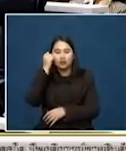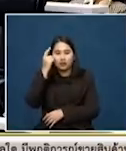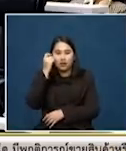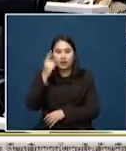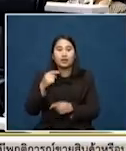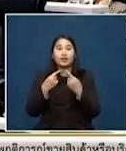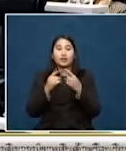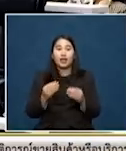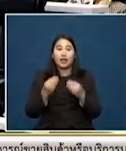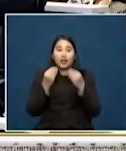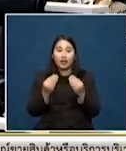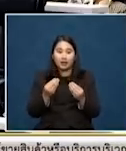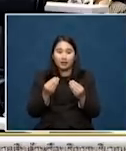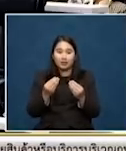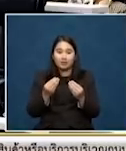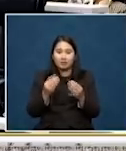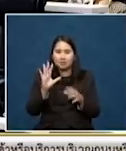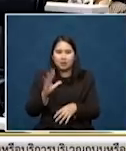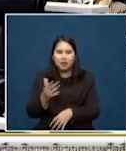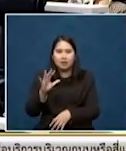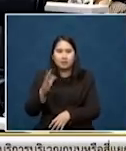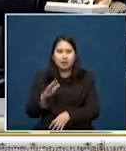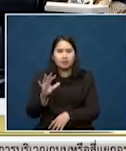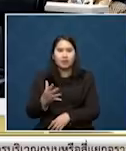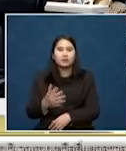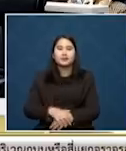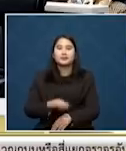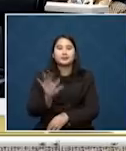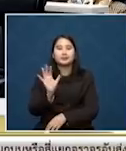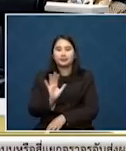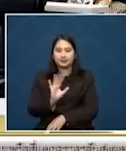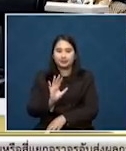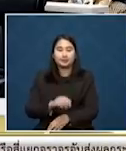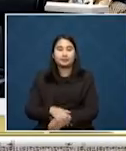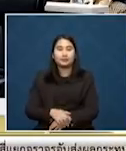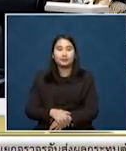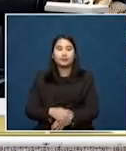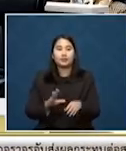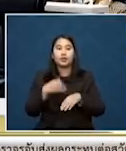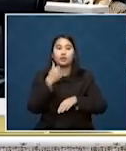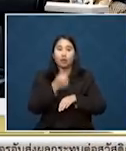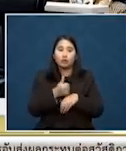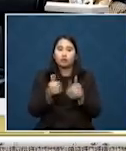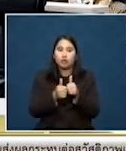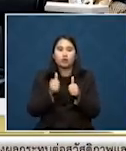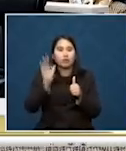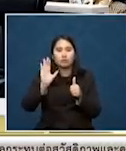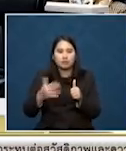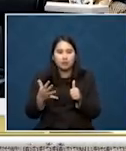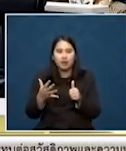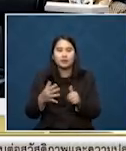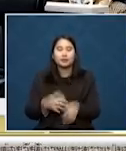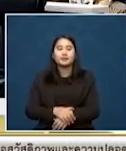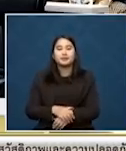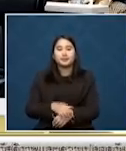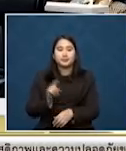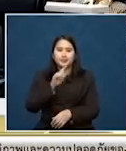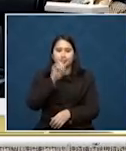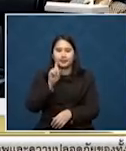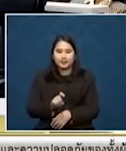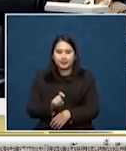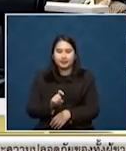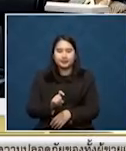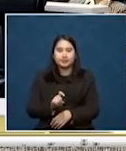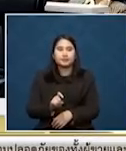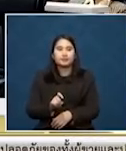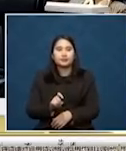ที่ไหน 3. การมอบหมายให้รัฐมนตรีที่จะเข้ามาตอบ มันก็เป็นสิทธิ์ที่เขาจะมอบหมายส่วน